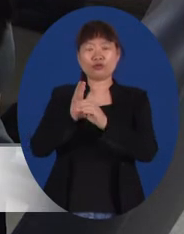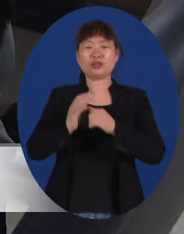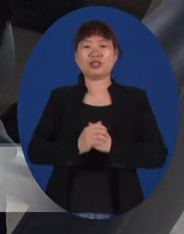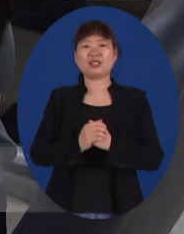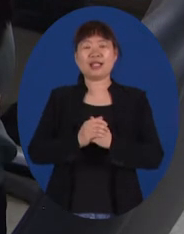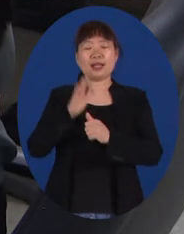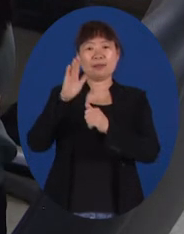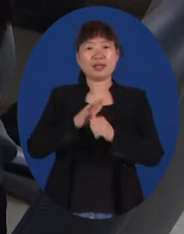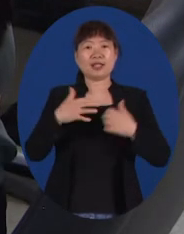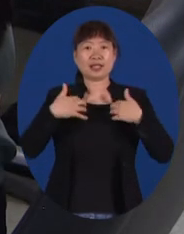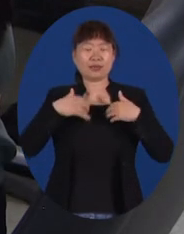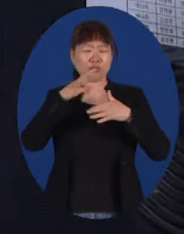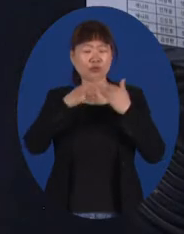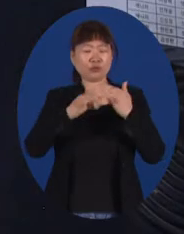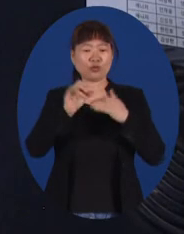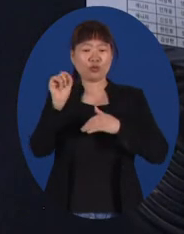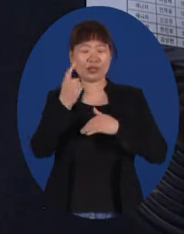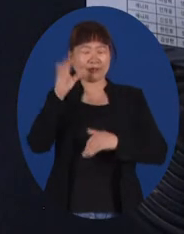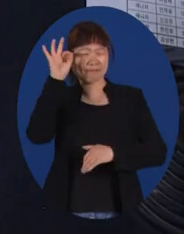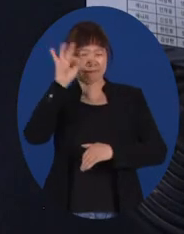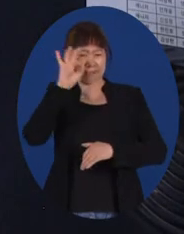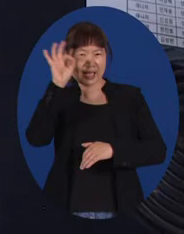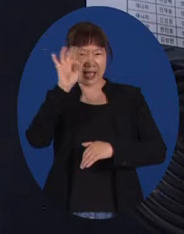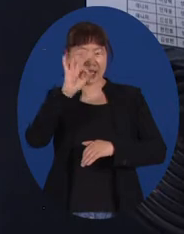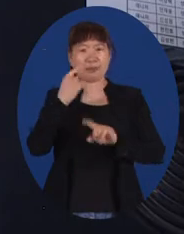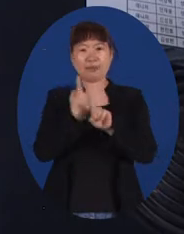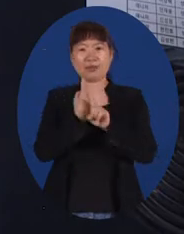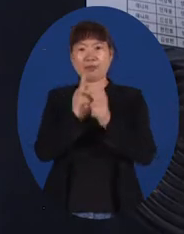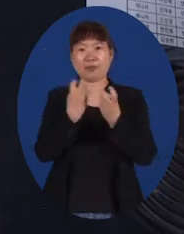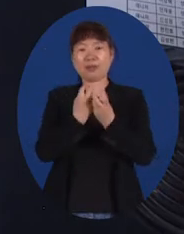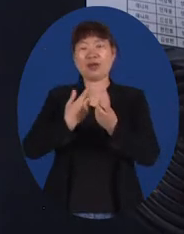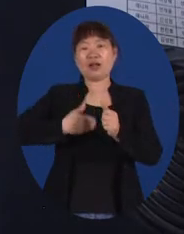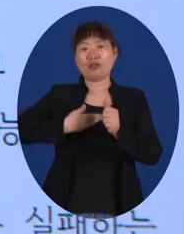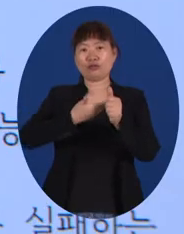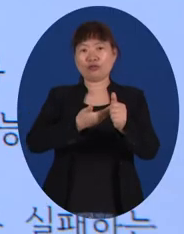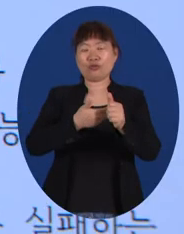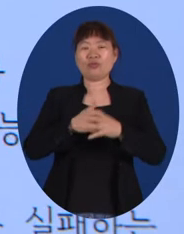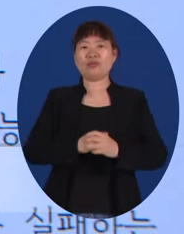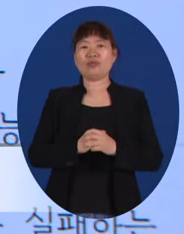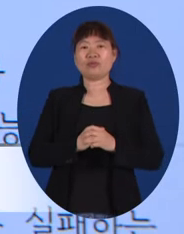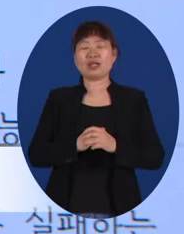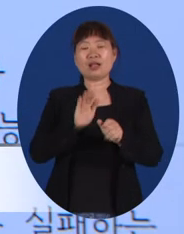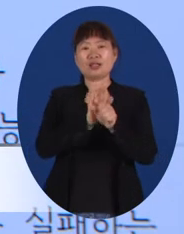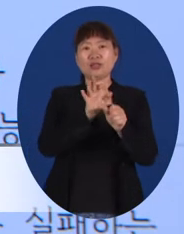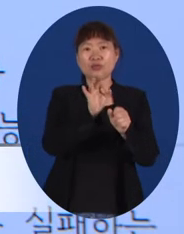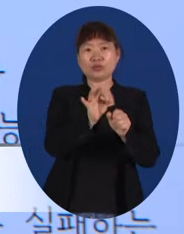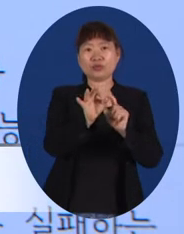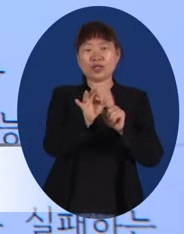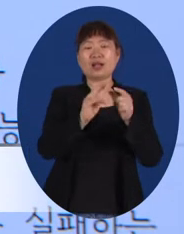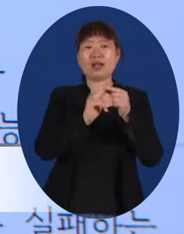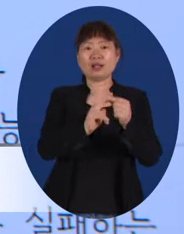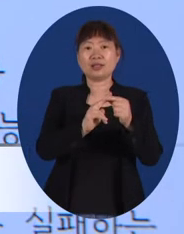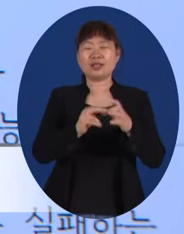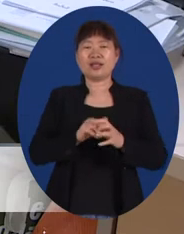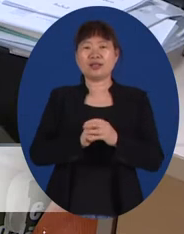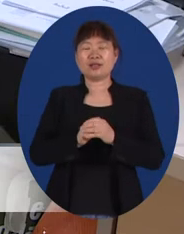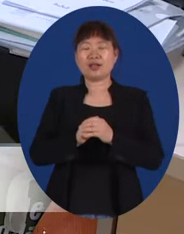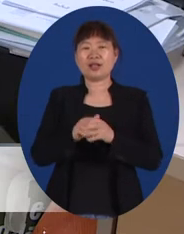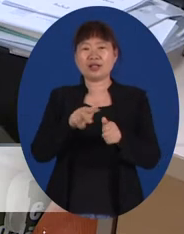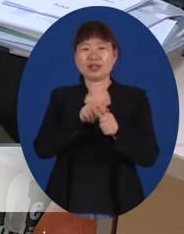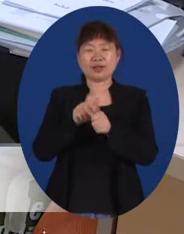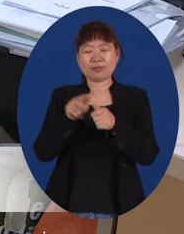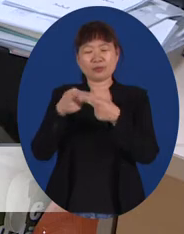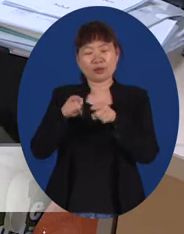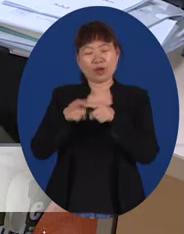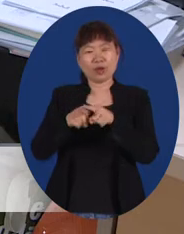7배 한 게임 프로젝트의 원인을 찾아 개선 방향을 제시해 주는 겁니다 개발 지원금 지급과 함께 데이터 분석을 기반으로